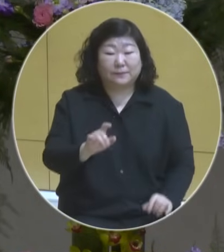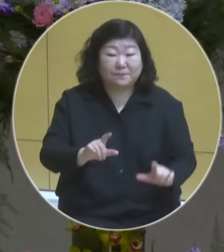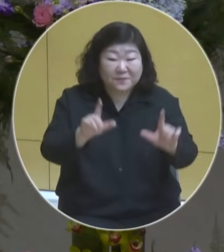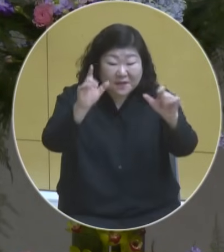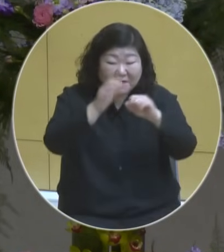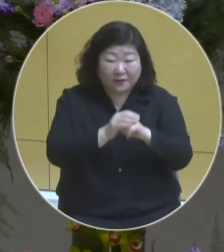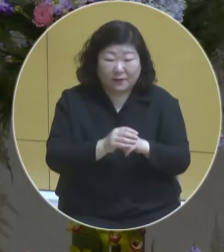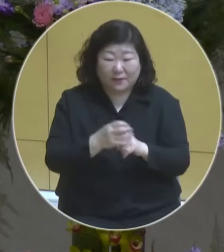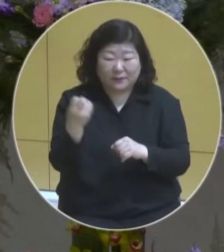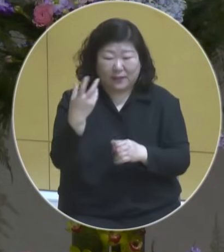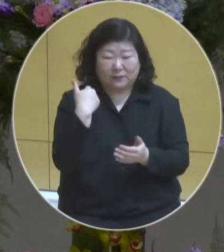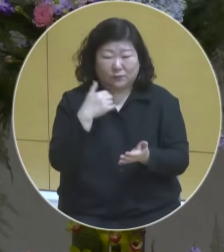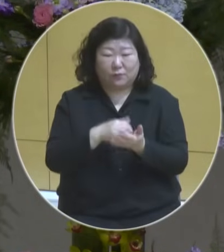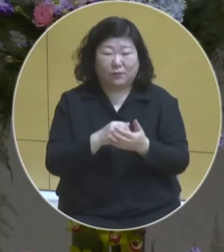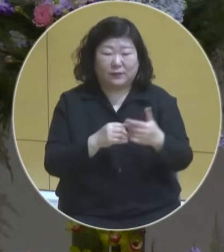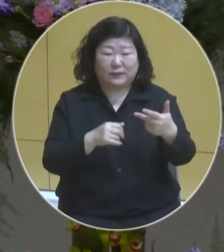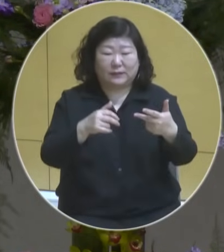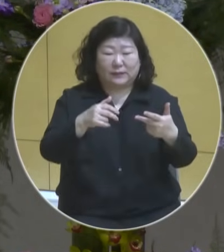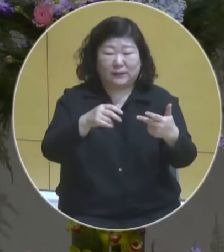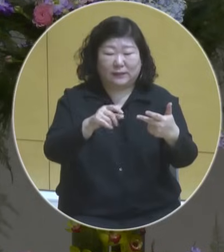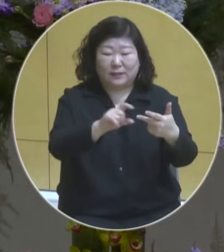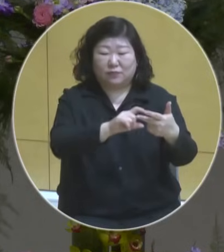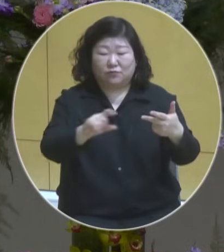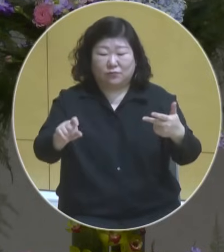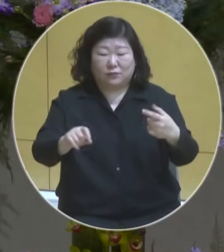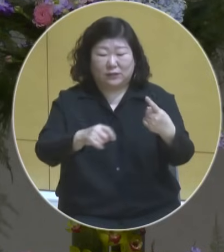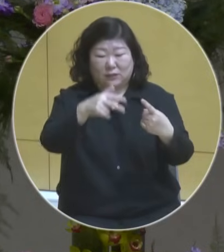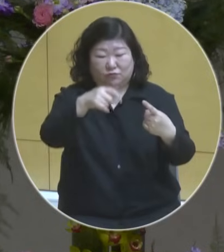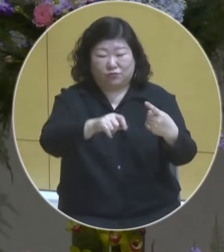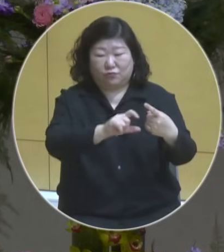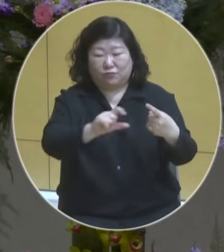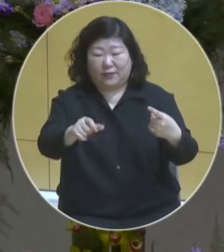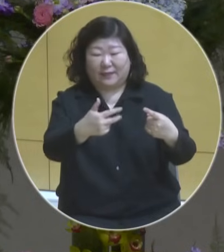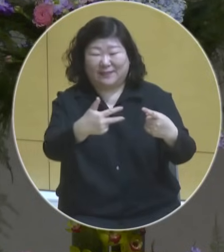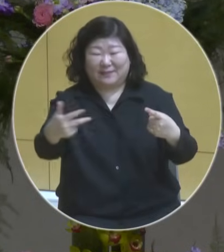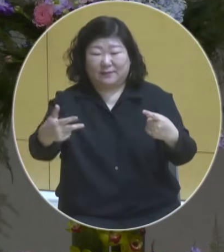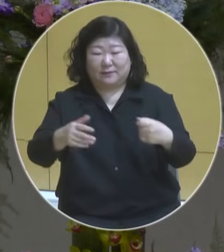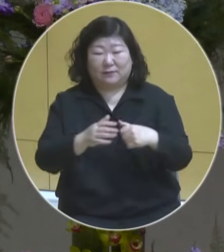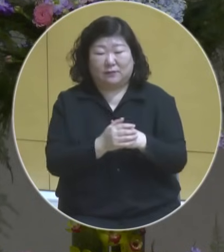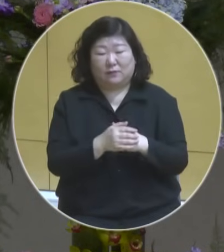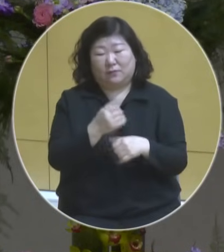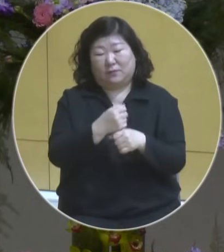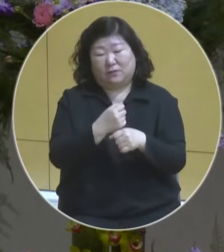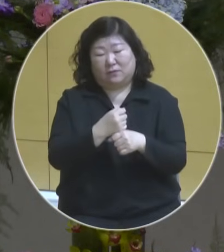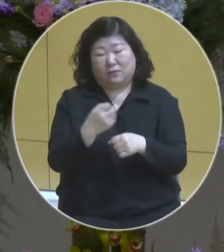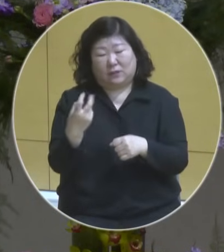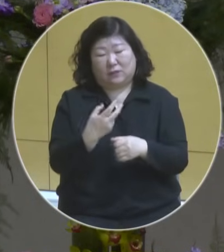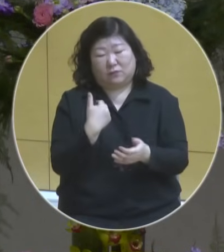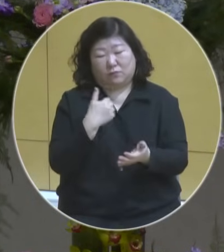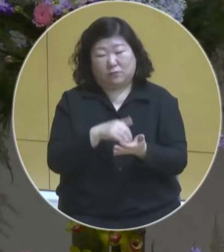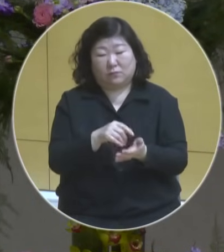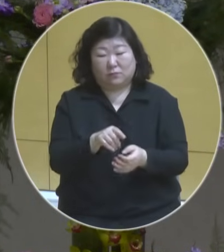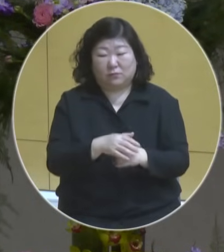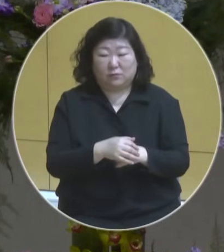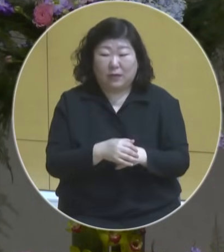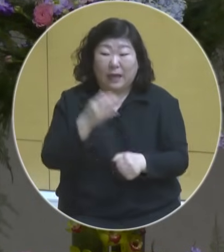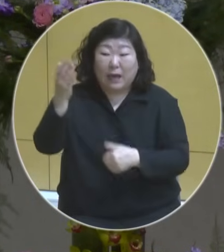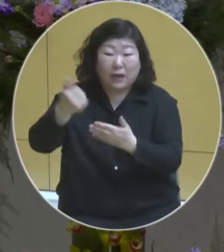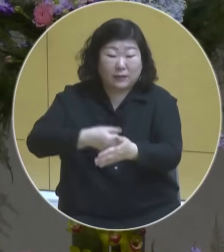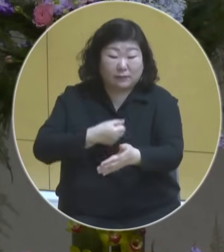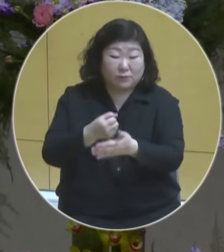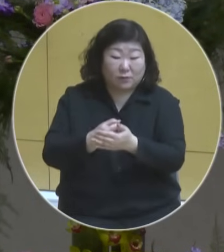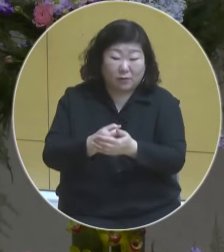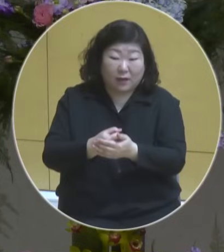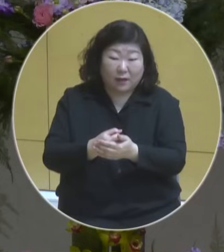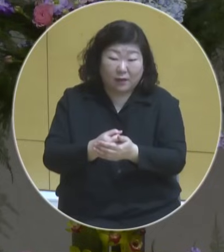주 7일째 되돌 되돌아가게 되었습니다 강력한 독재의 힘으로도 하나님께서 정하신 그 섭리를 바꿀 수는